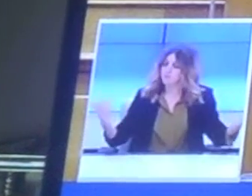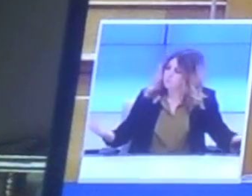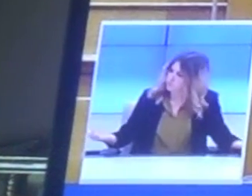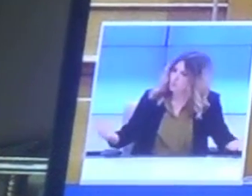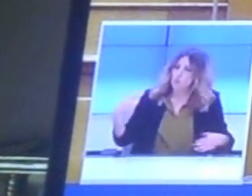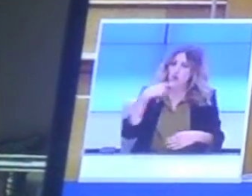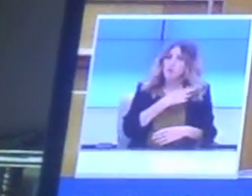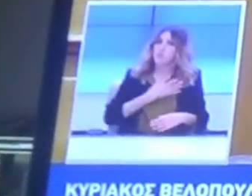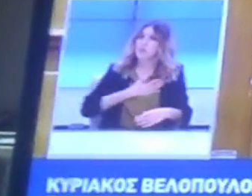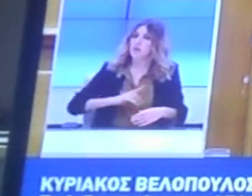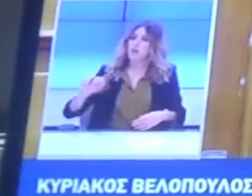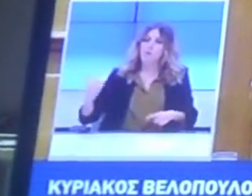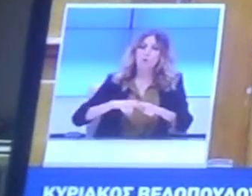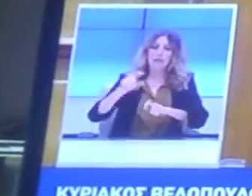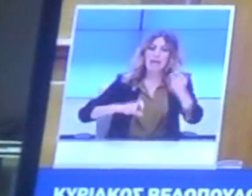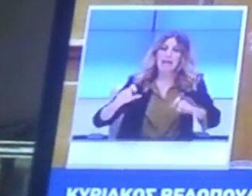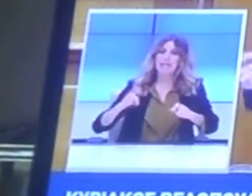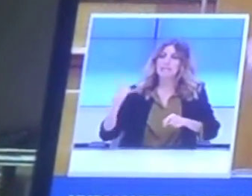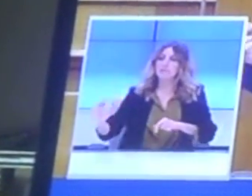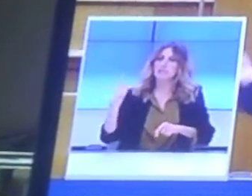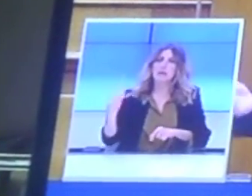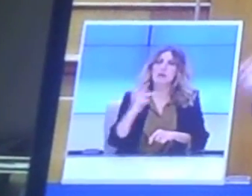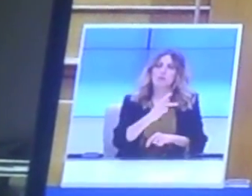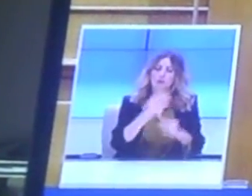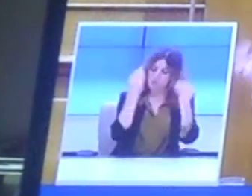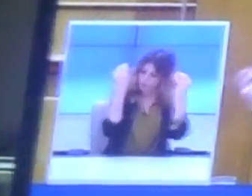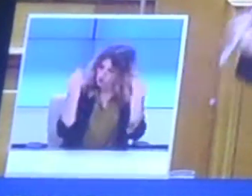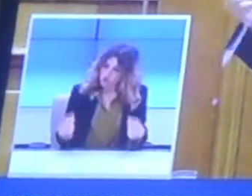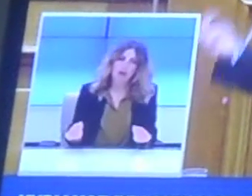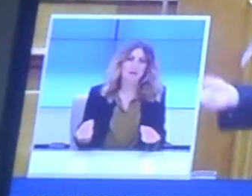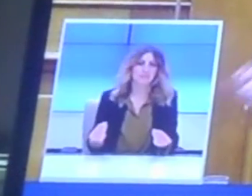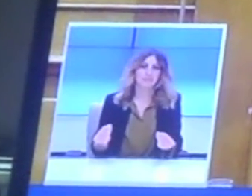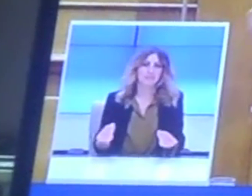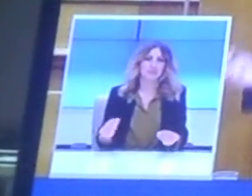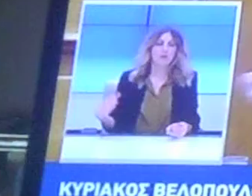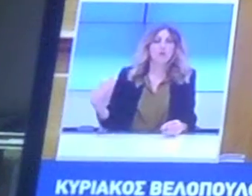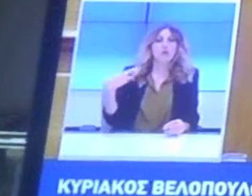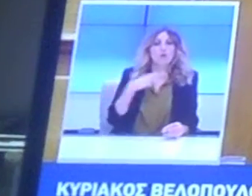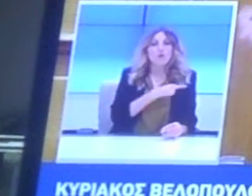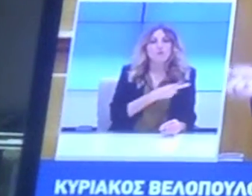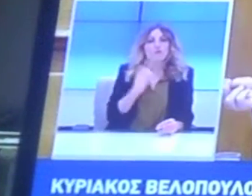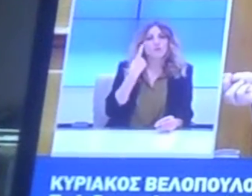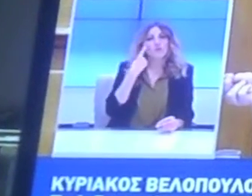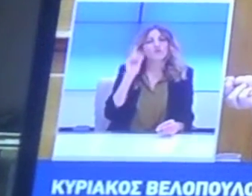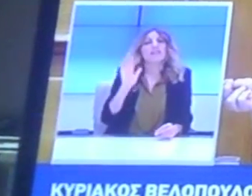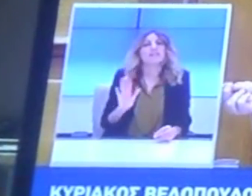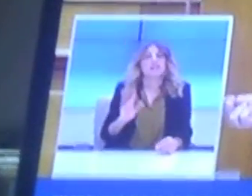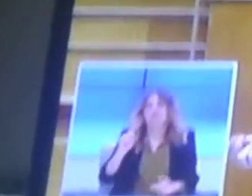στο να εμβολιαστούν όλοι οι Έλληνες. Ωραία. Δεν ξέρει ο Πρωθυπουργός, δεν του είπαν οι εμπειρογνώμονες ότι υπάρχουν άνθρωποι που δεν μπορούν να κάνουν το